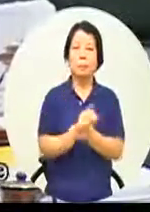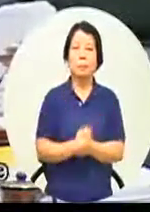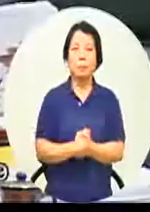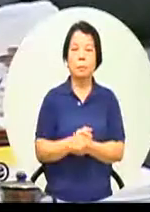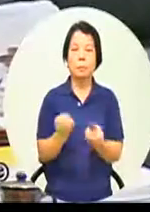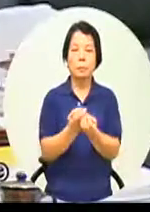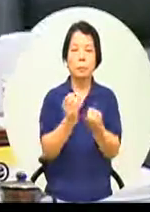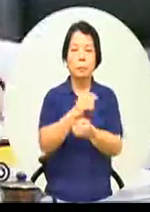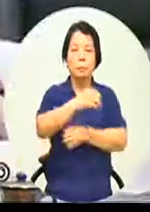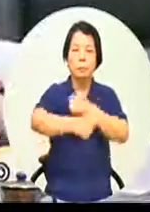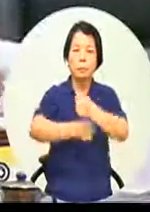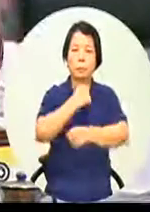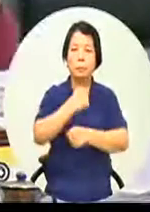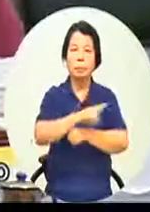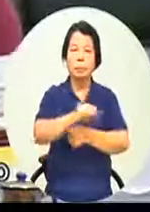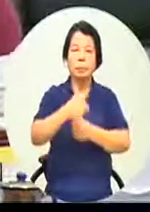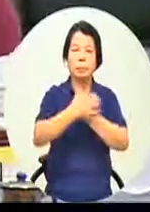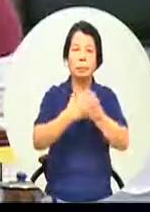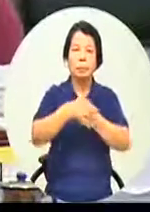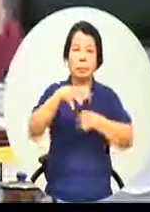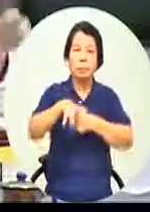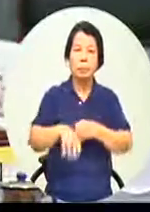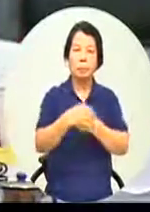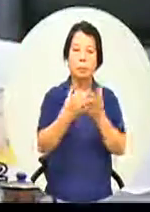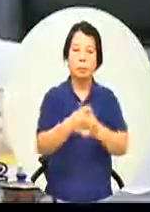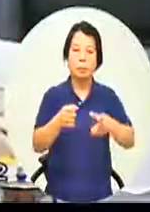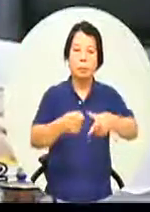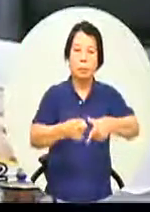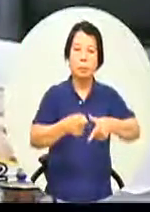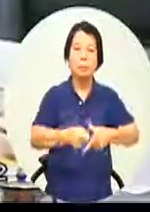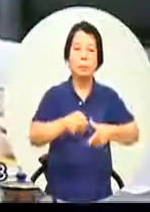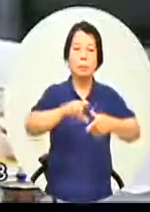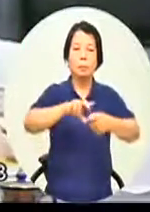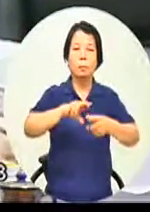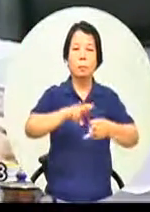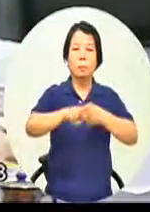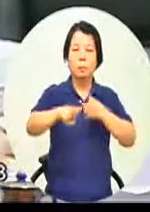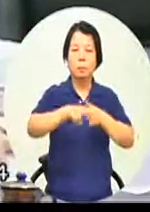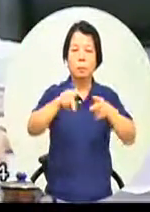处。请问一下，这个公文局长你知道吗？